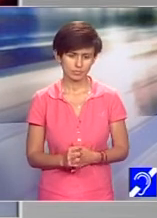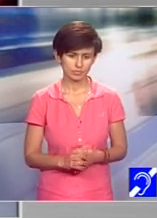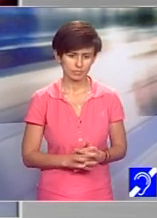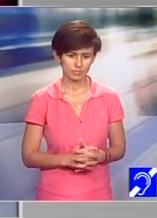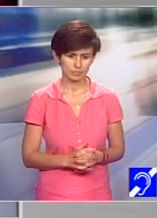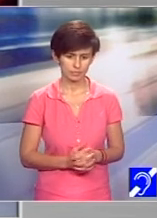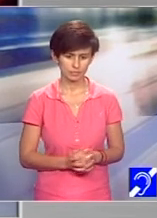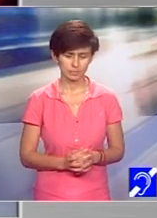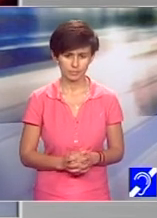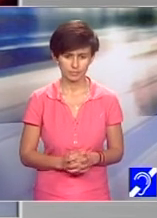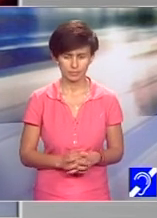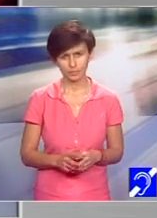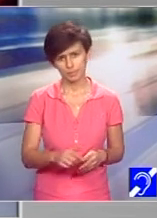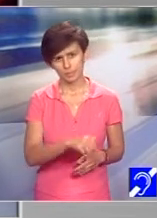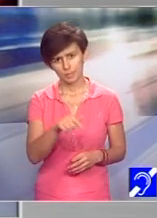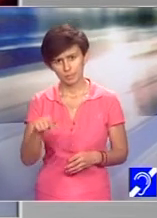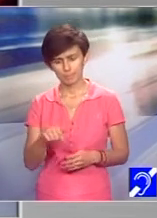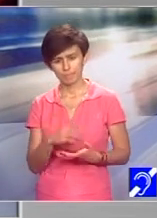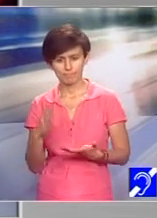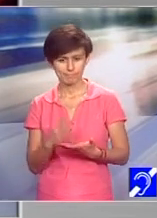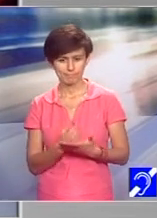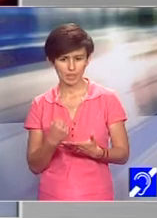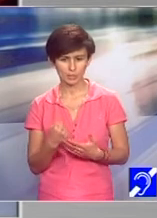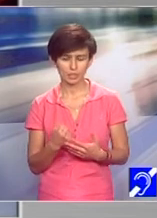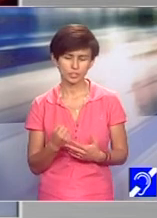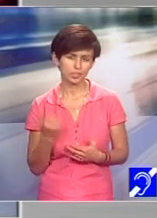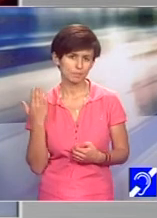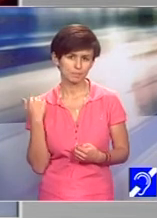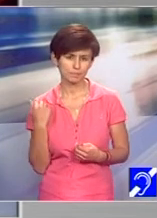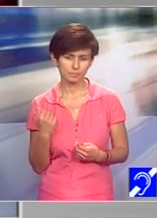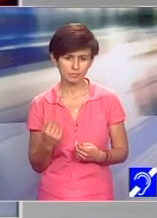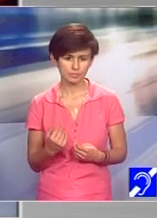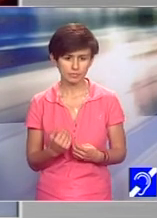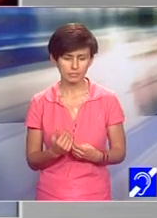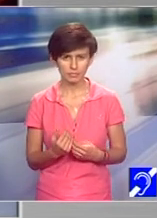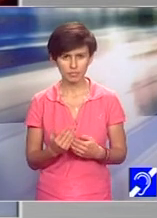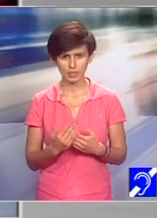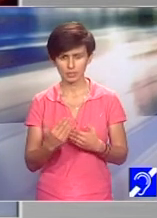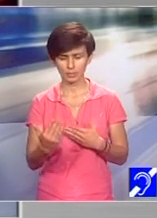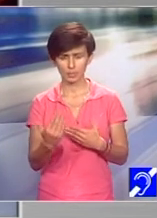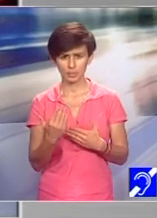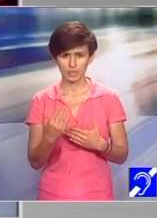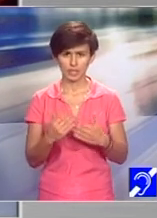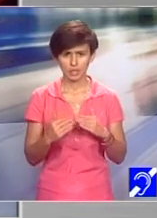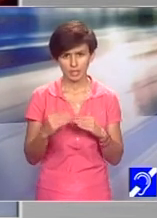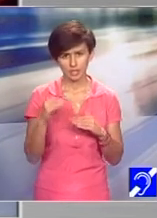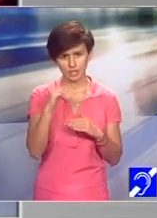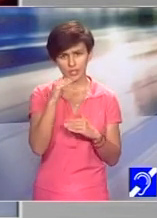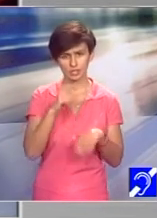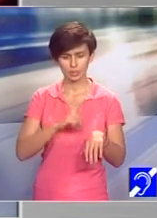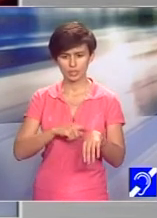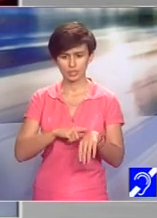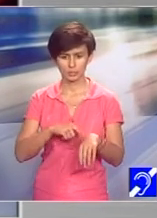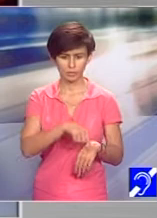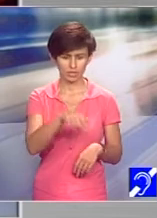timpul până acum am reușit, mergeam în întâmpinare, dar a crescut timpul, am observat, ne-am